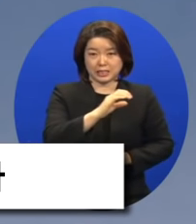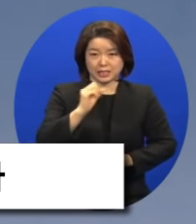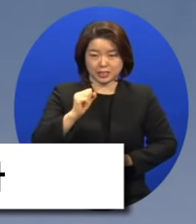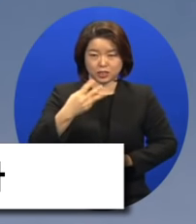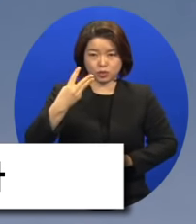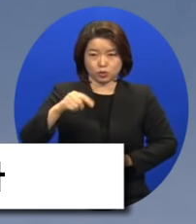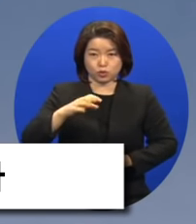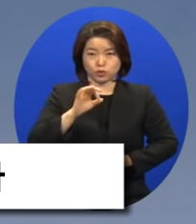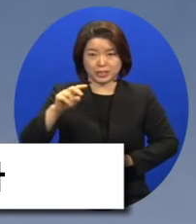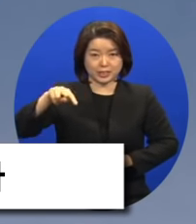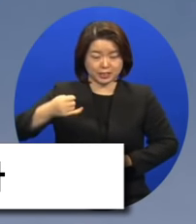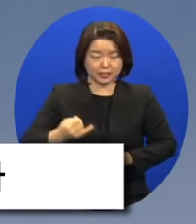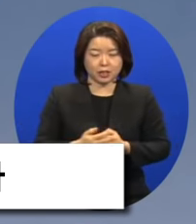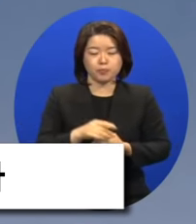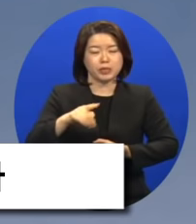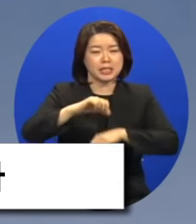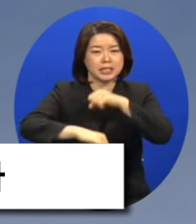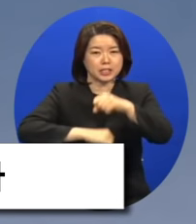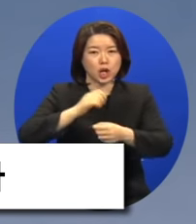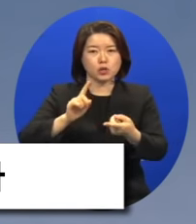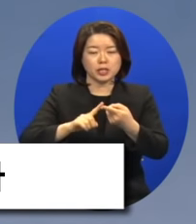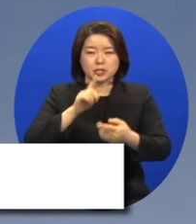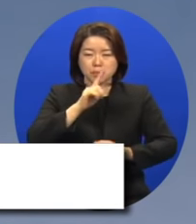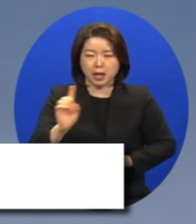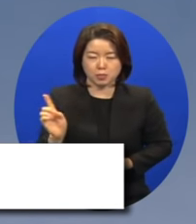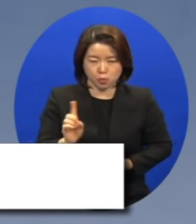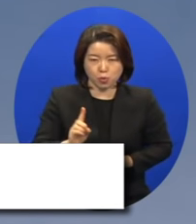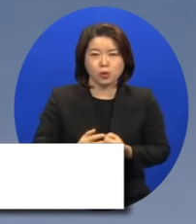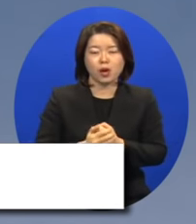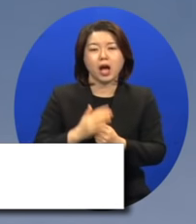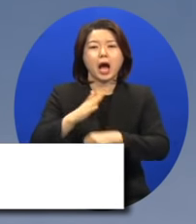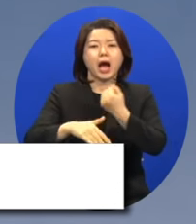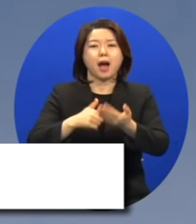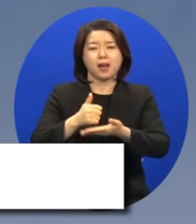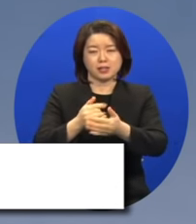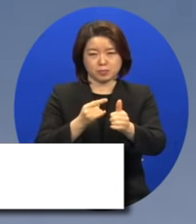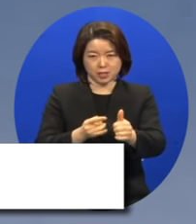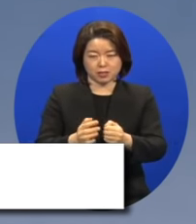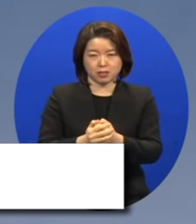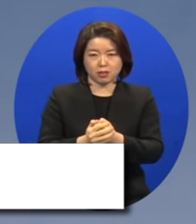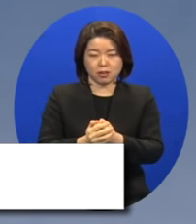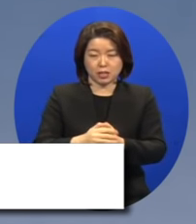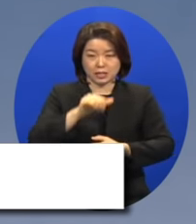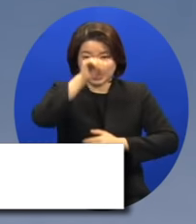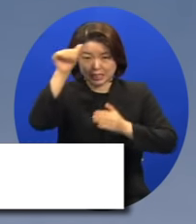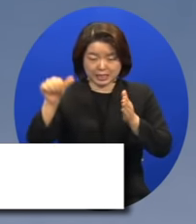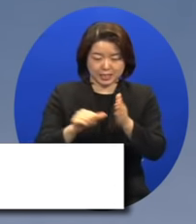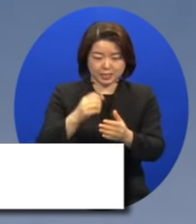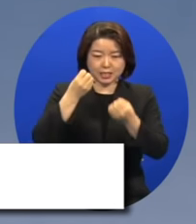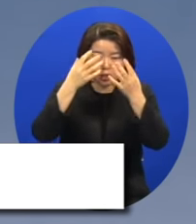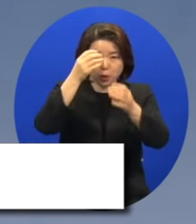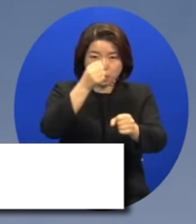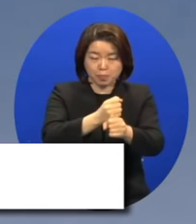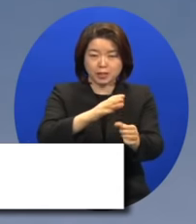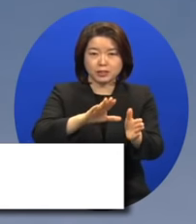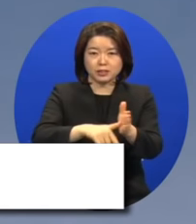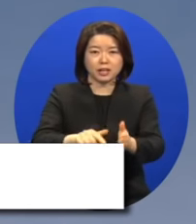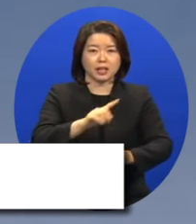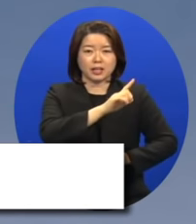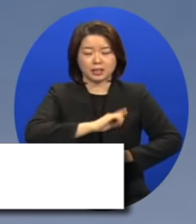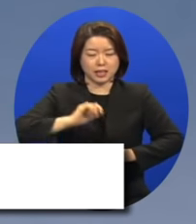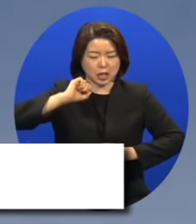는이러한자유에대해다음과같이말했습니다 .그는하나님이생명을창조하실때